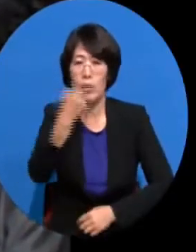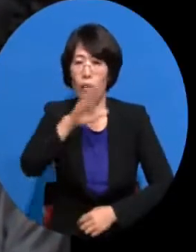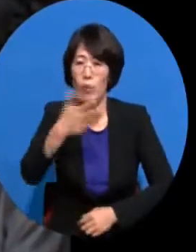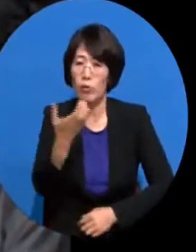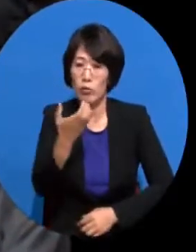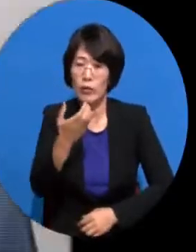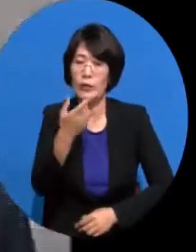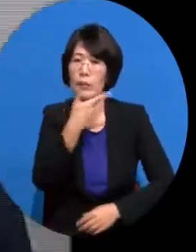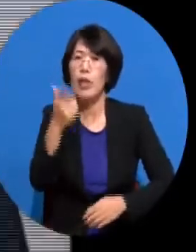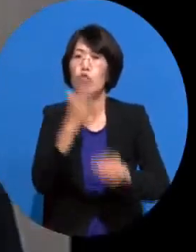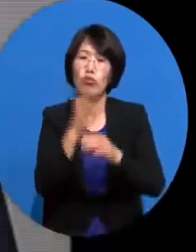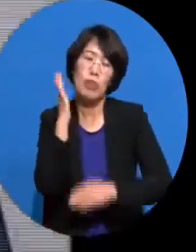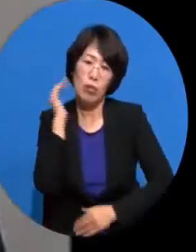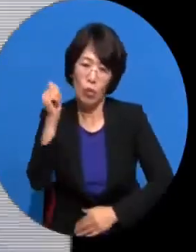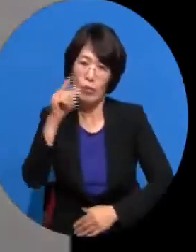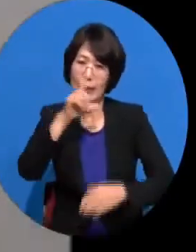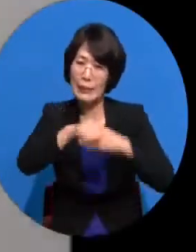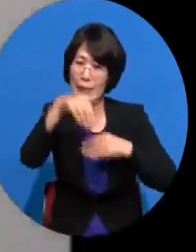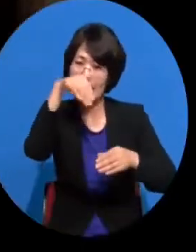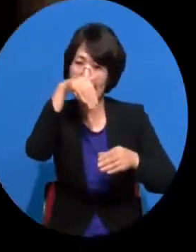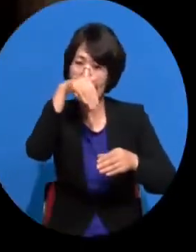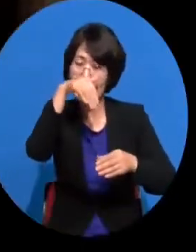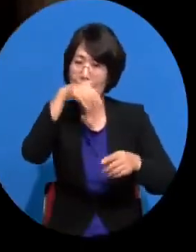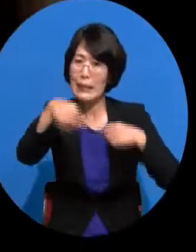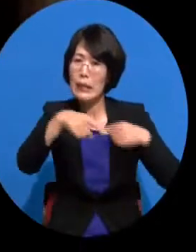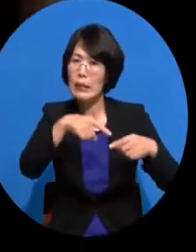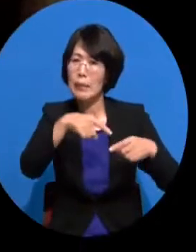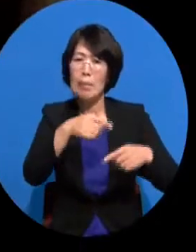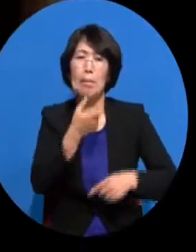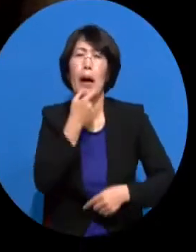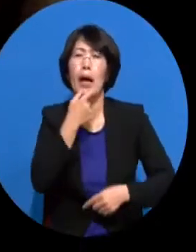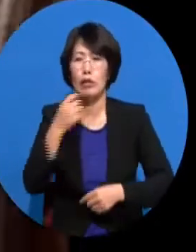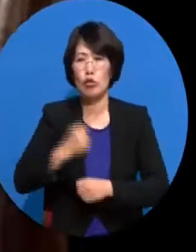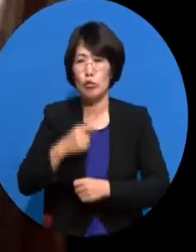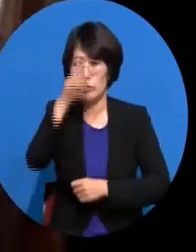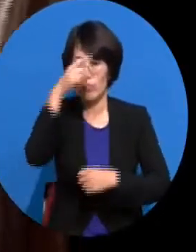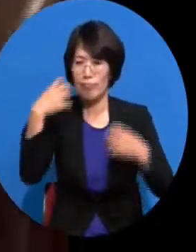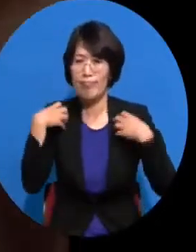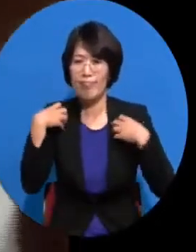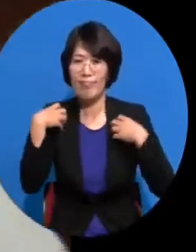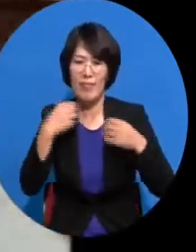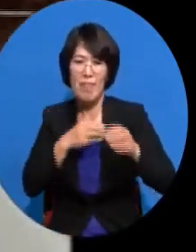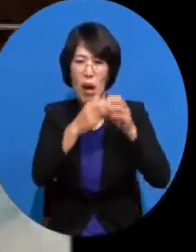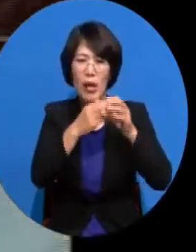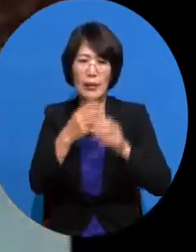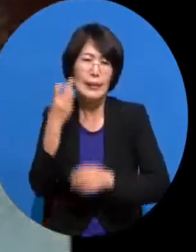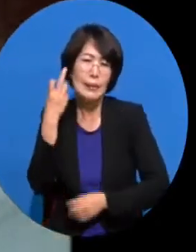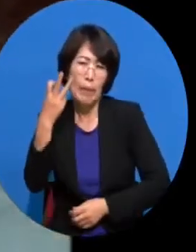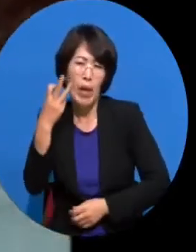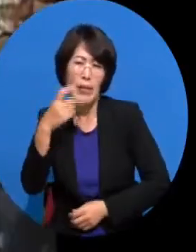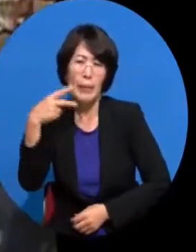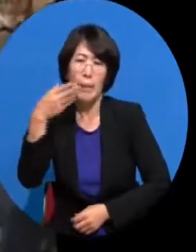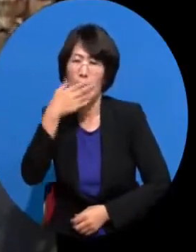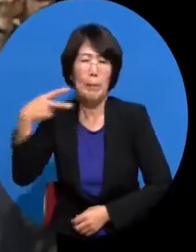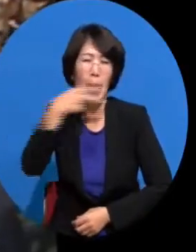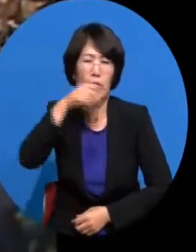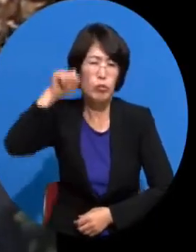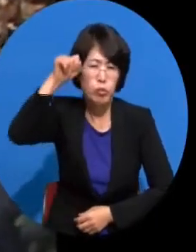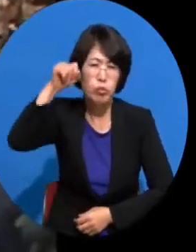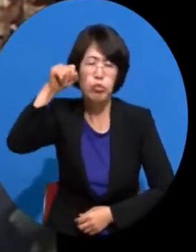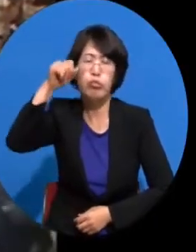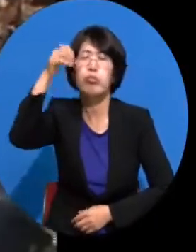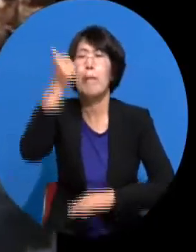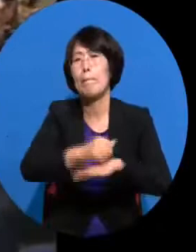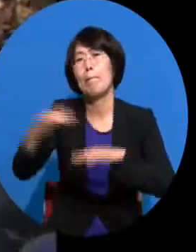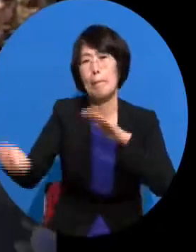1990년 김대중 대통령이 지방자치제를 회피하는 군부에 맞서 13일간의 단식 끝에 얻어낸 선거입니다. 30여